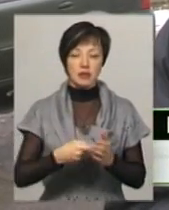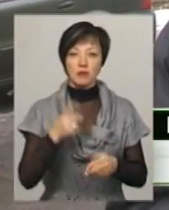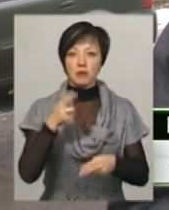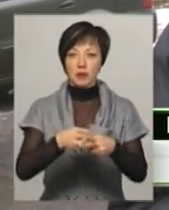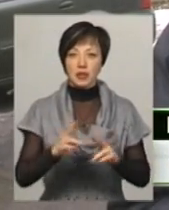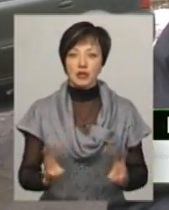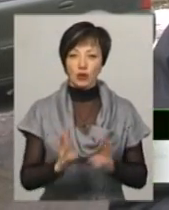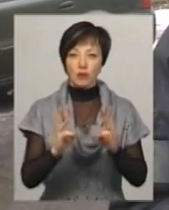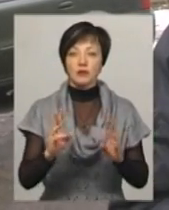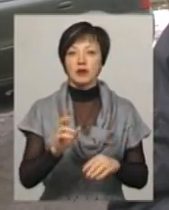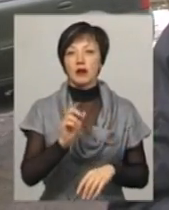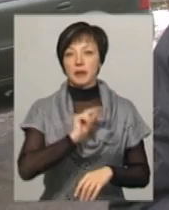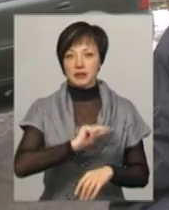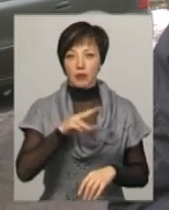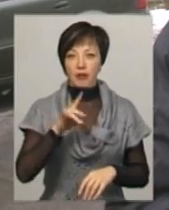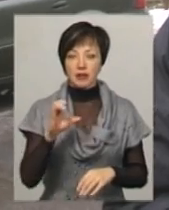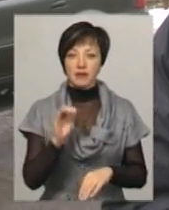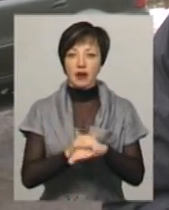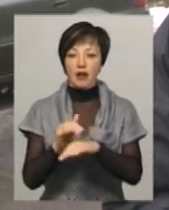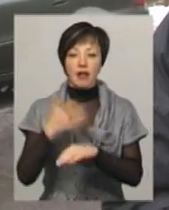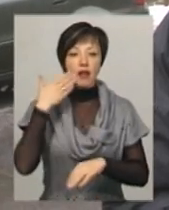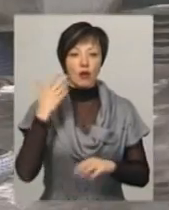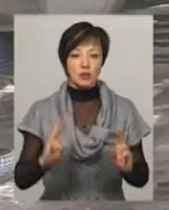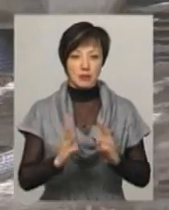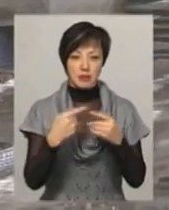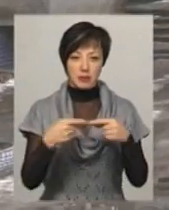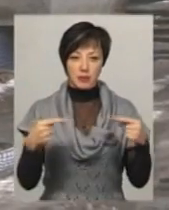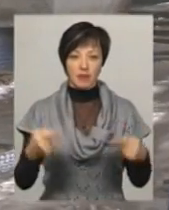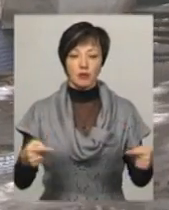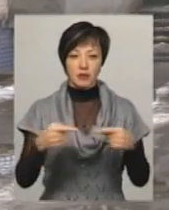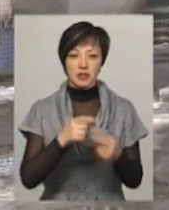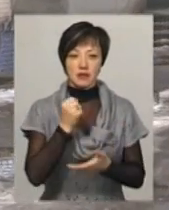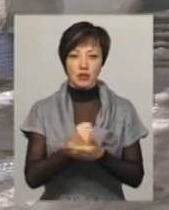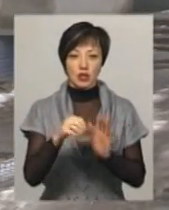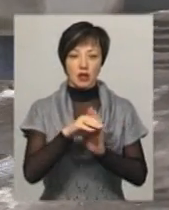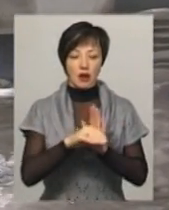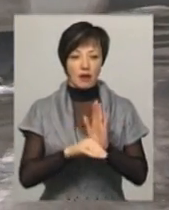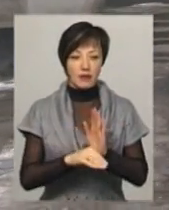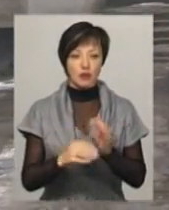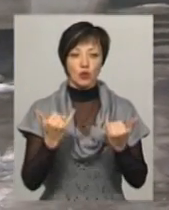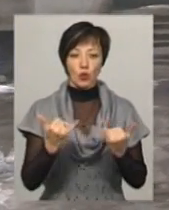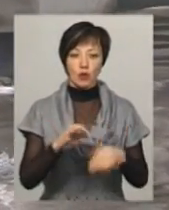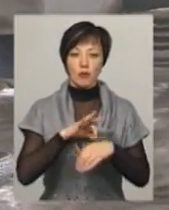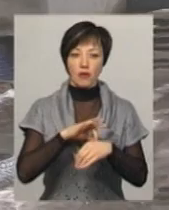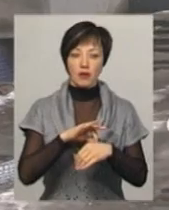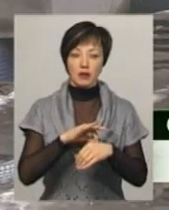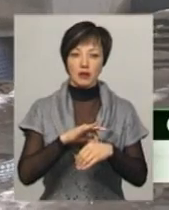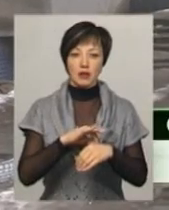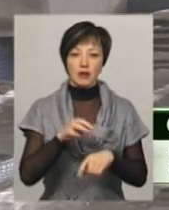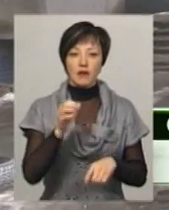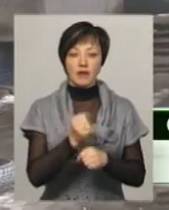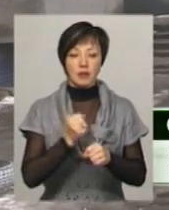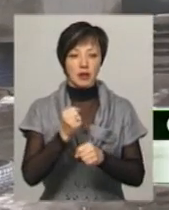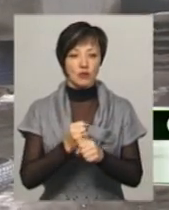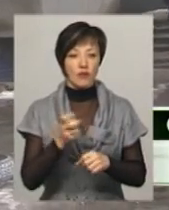попереджень загорянь пожежники виявляли легкозаймисті предмети. Відповідно до затвердженого графіка відпрацювань, сьогодні ми провели